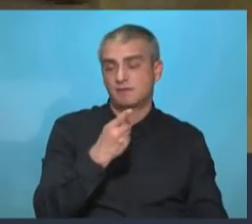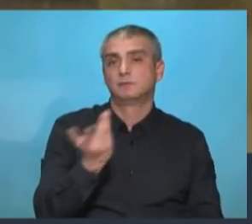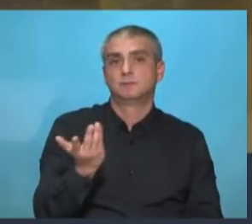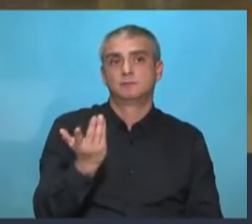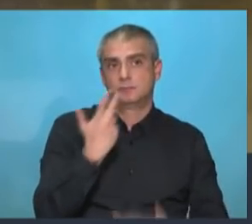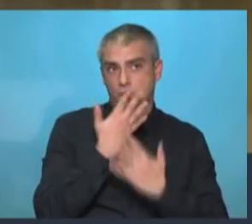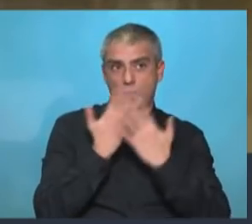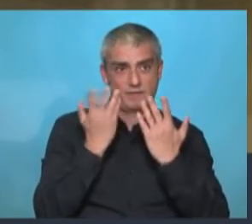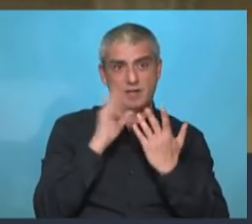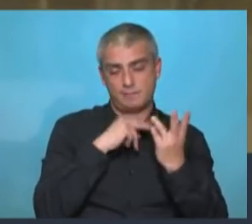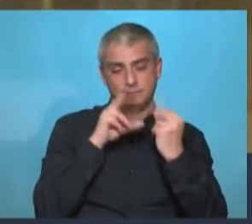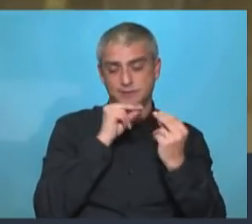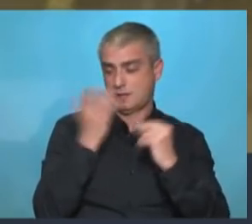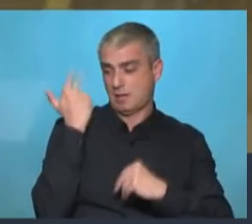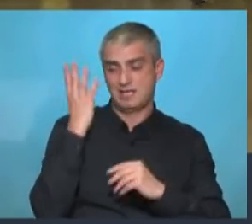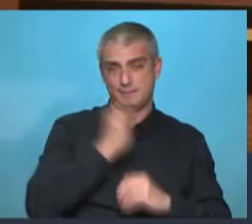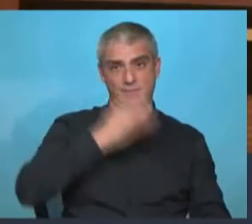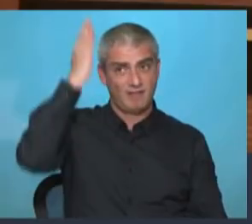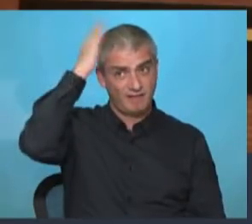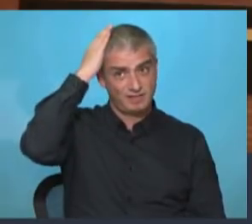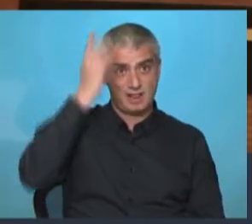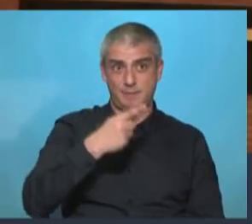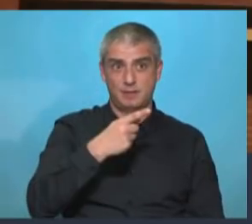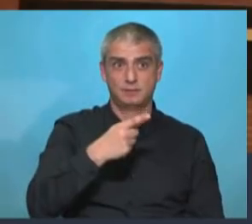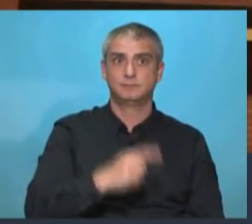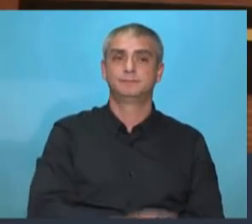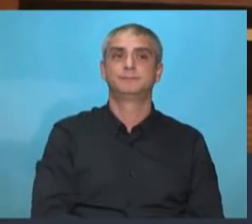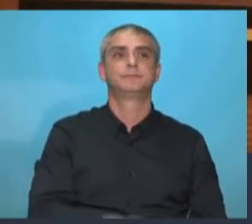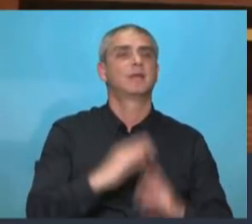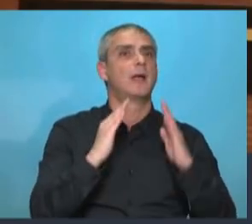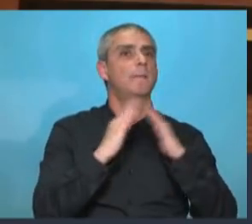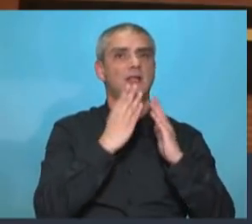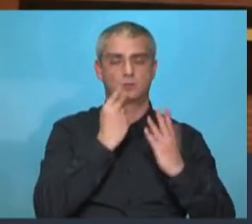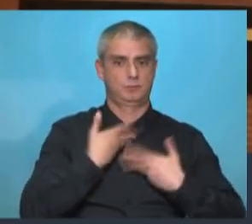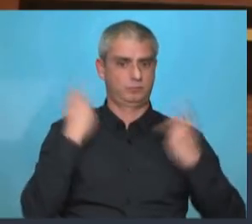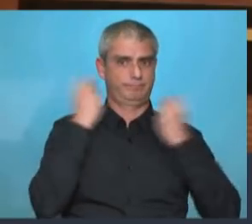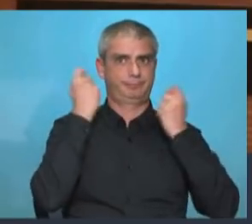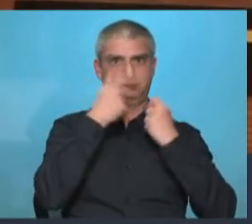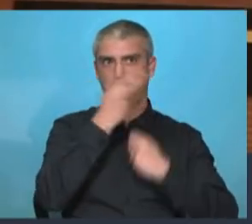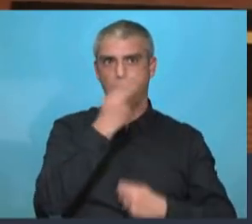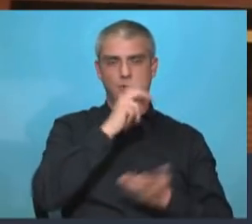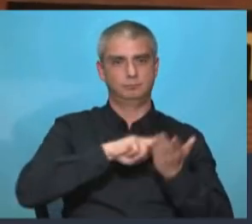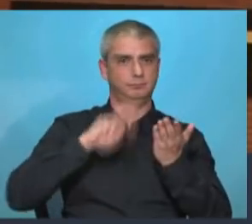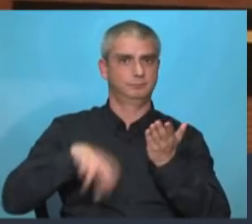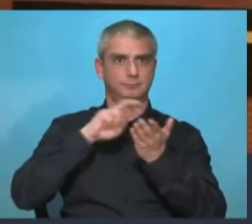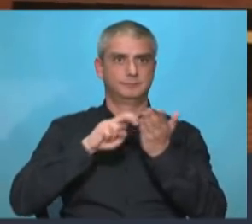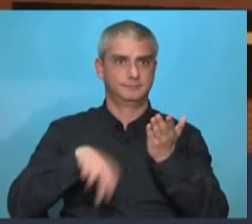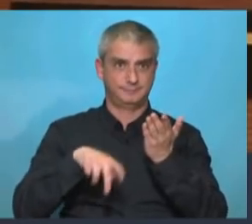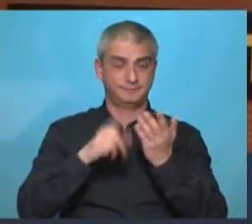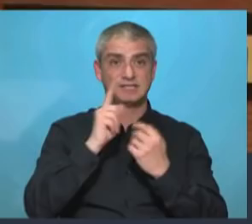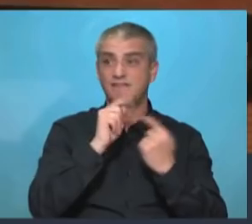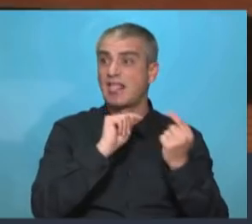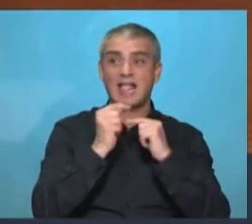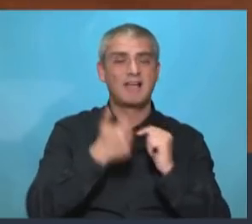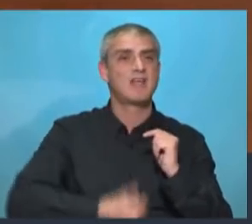הובהר בשיחה בעבר עם נפתלי בנט. בבית היהודי קיבלו בהפתעה את עזיבתם של ראשי המפלגה. אבל הקרב על